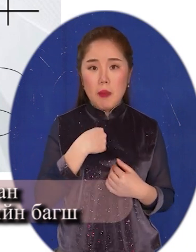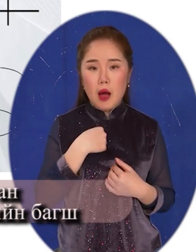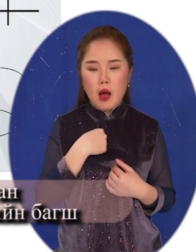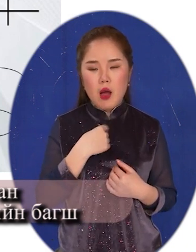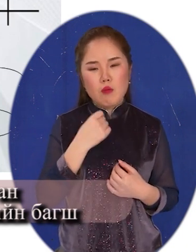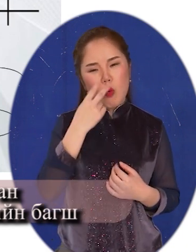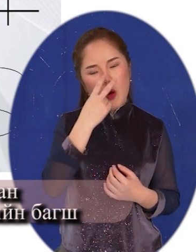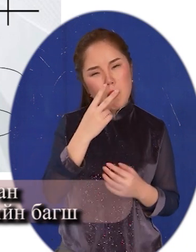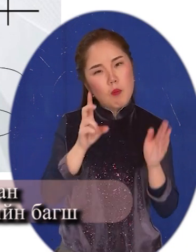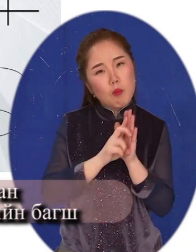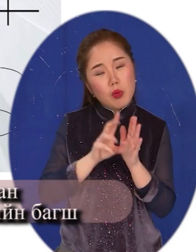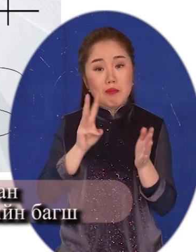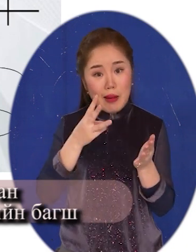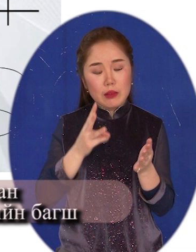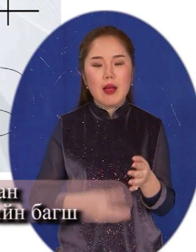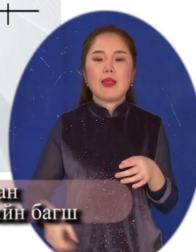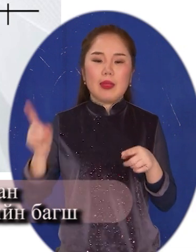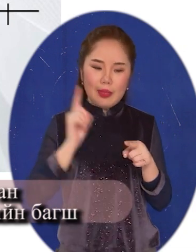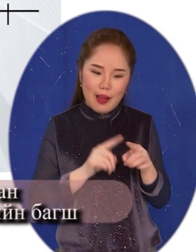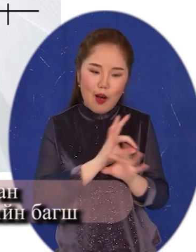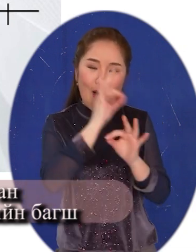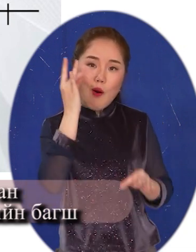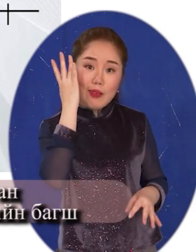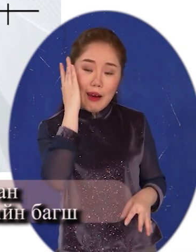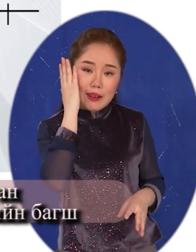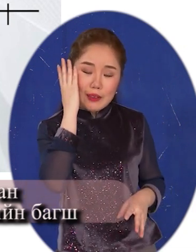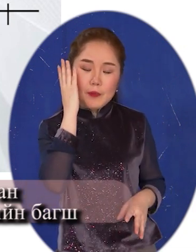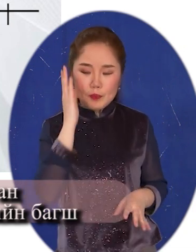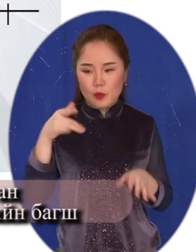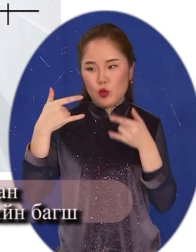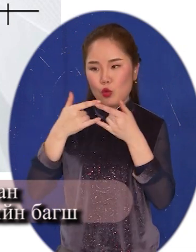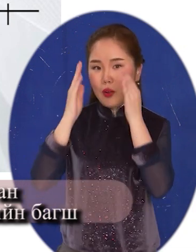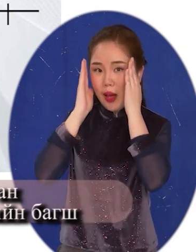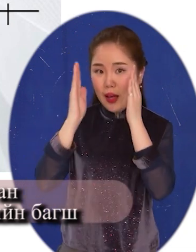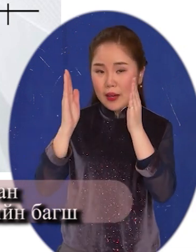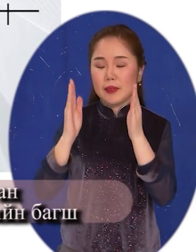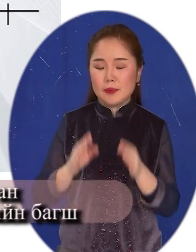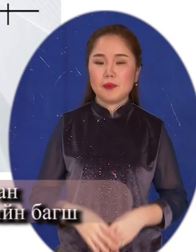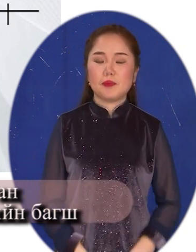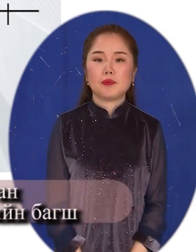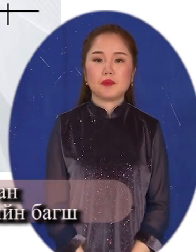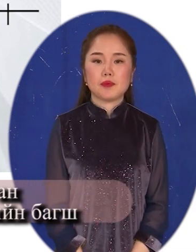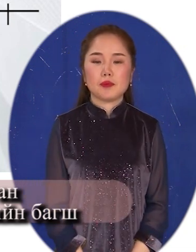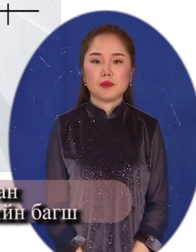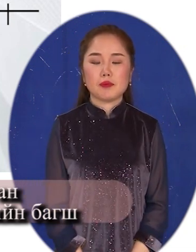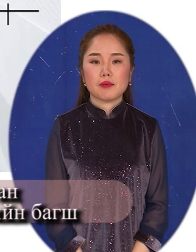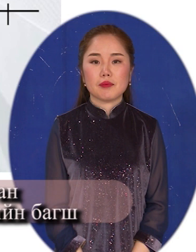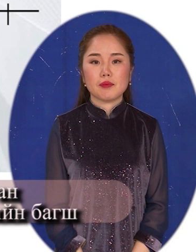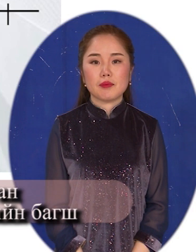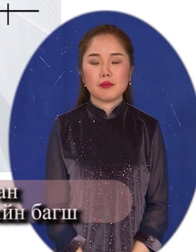жетпейді екен. Енді басқа тәсілмен шығарып көрейік. экранга назар аударамыз.